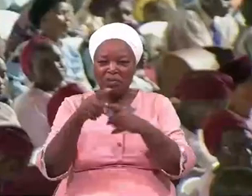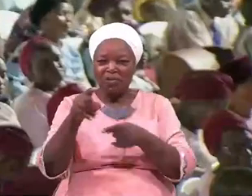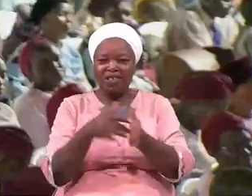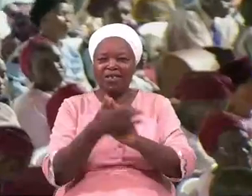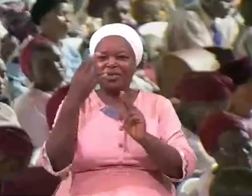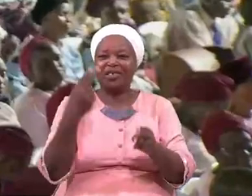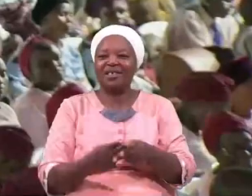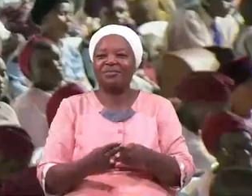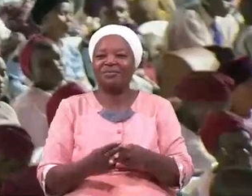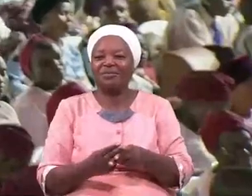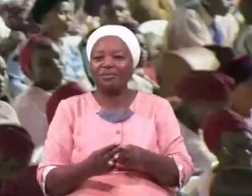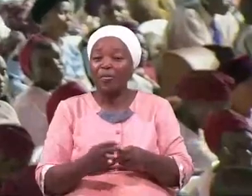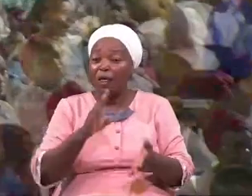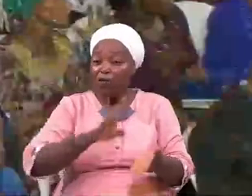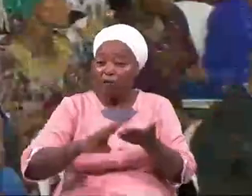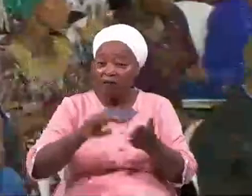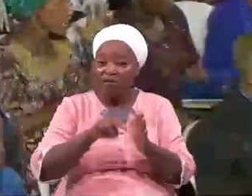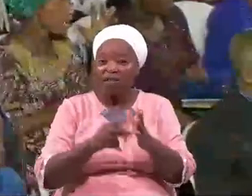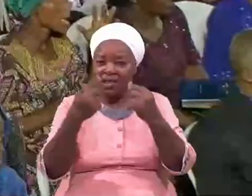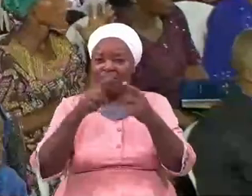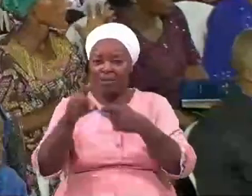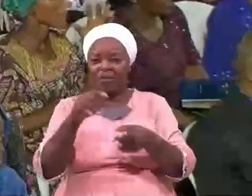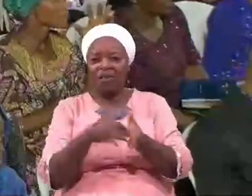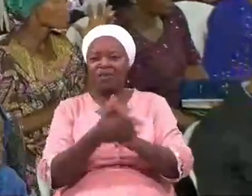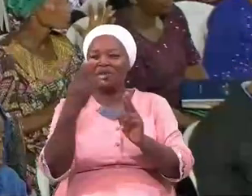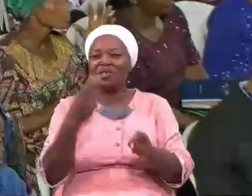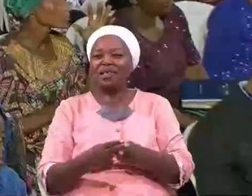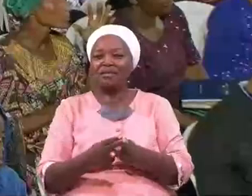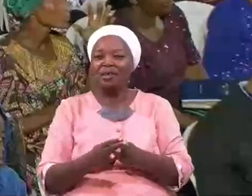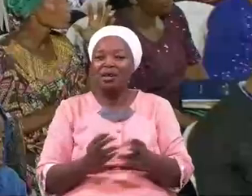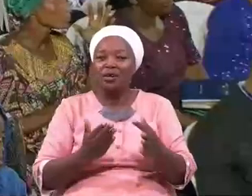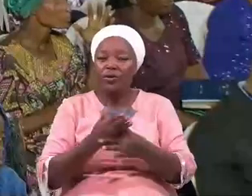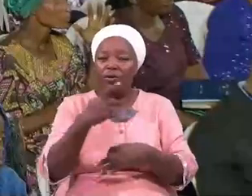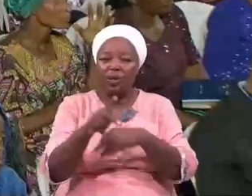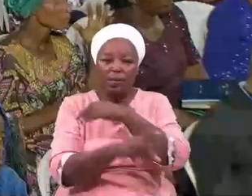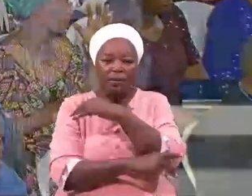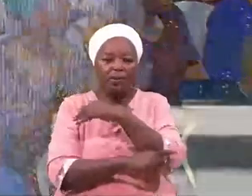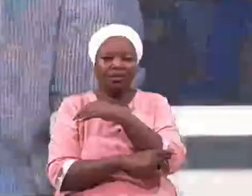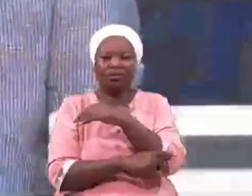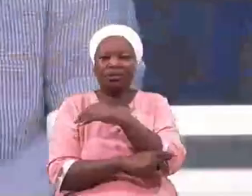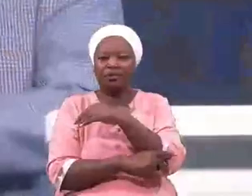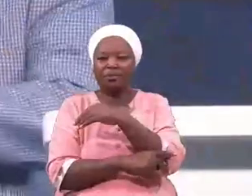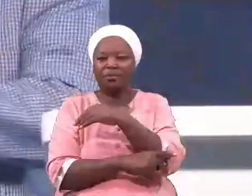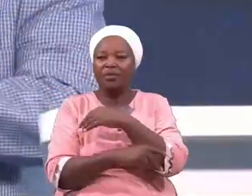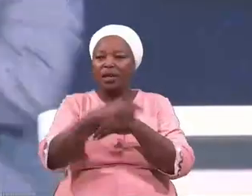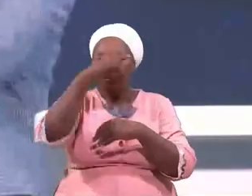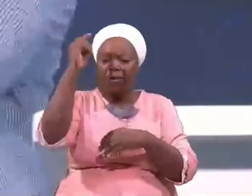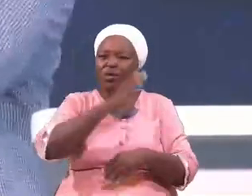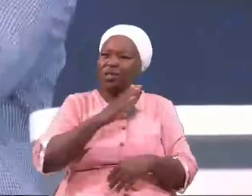accordée. Le pardon vient à vous par la Pâque.